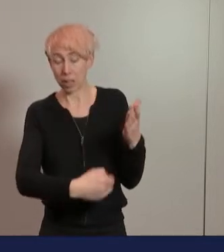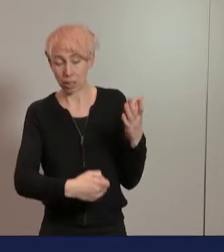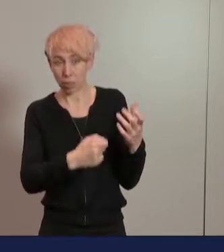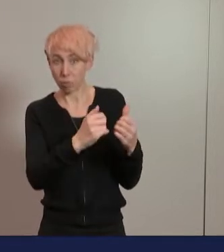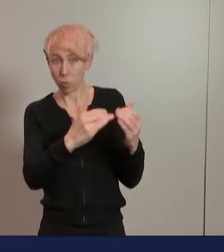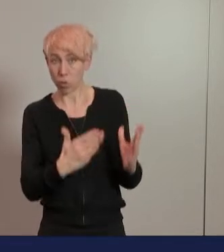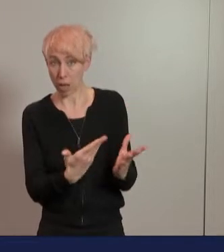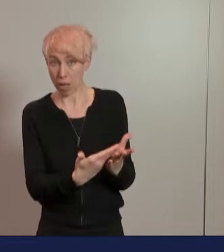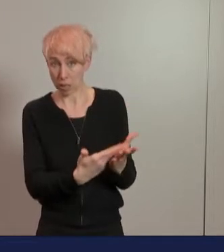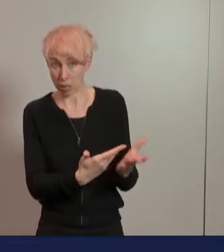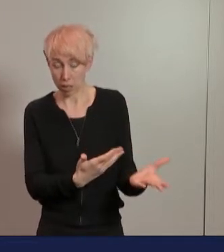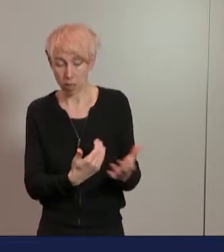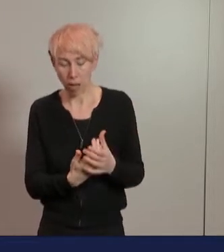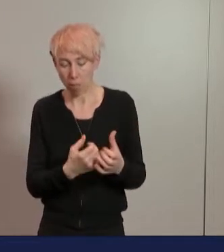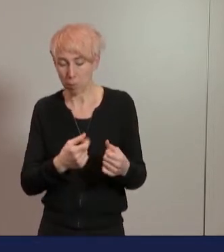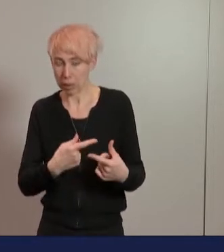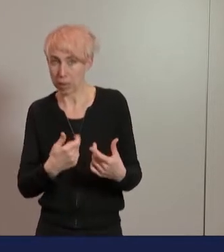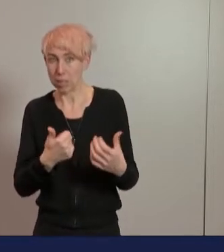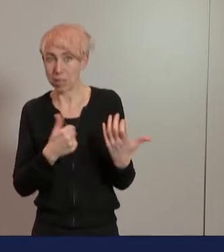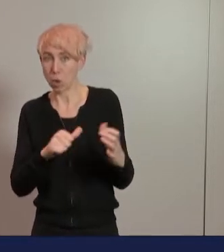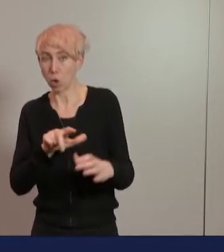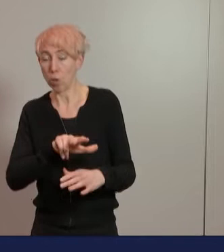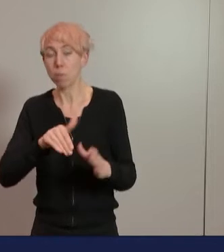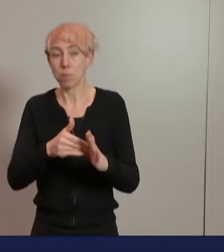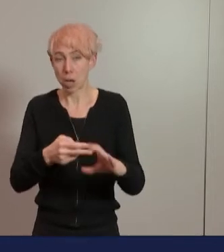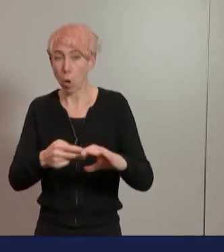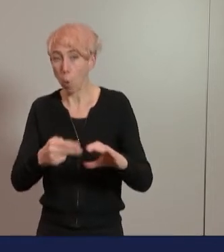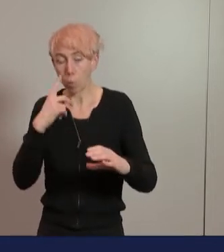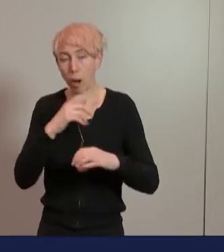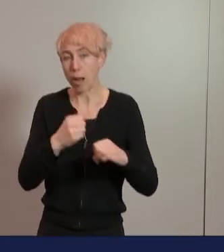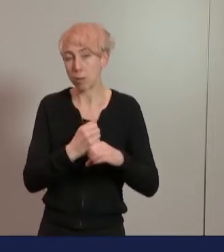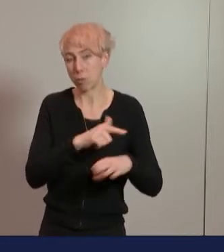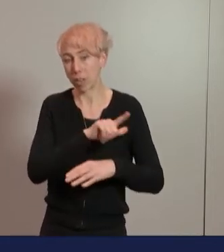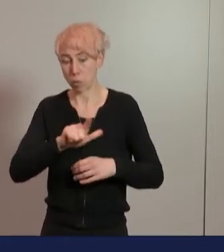gain potentiel de 630 000 euros par an pour l'année 2022.